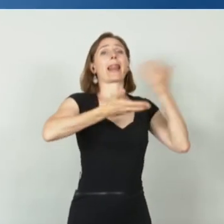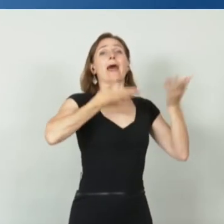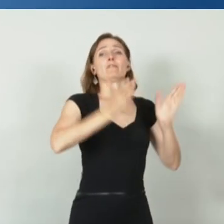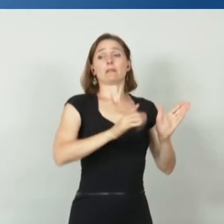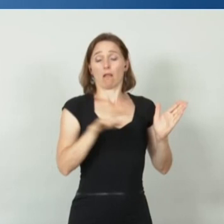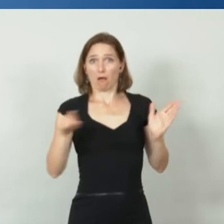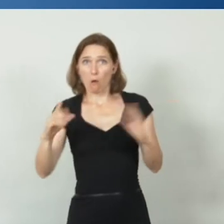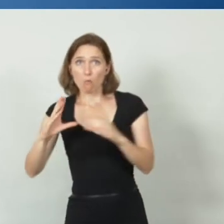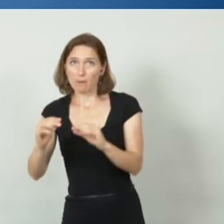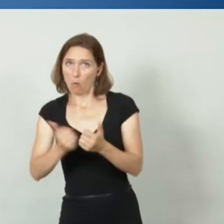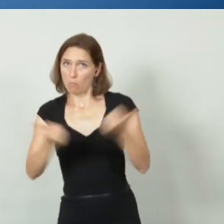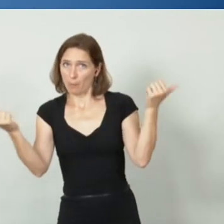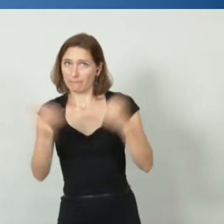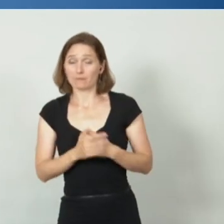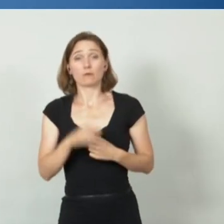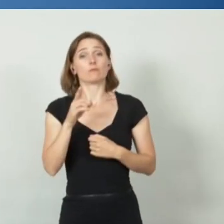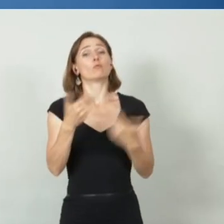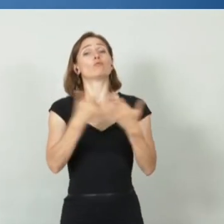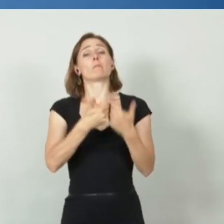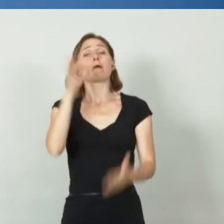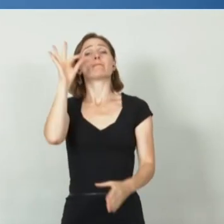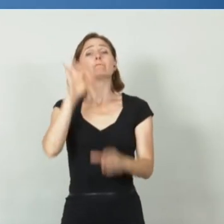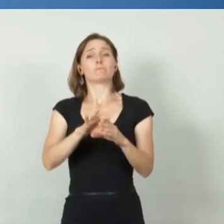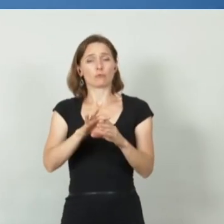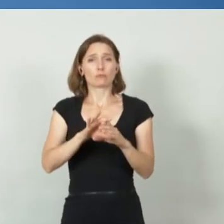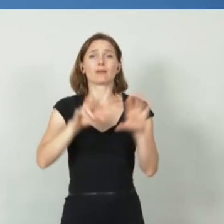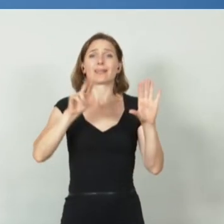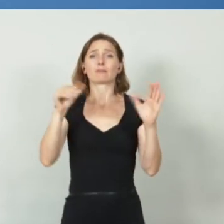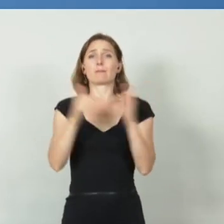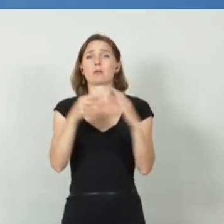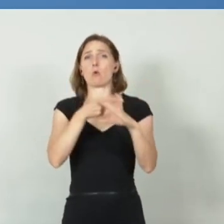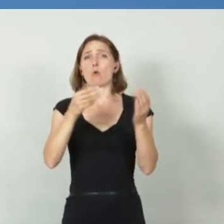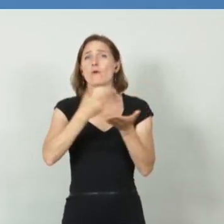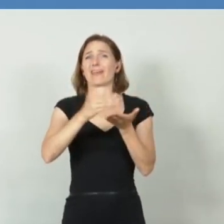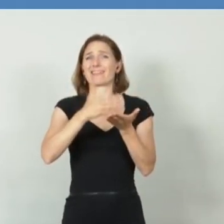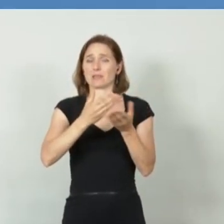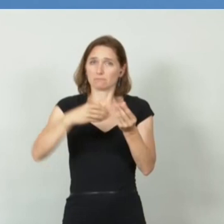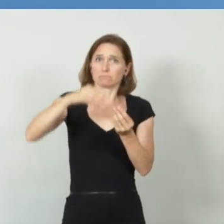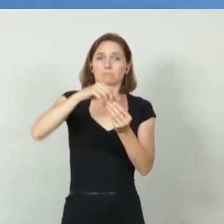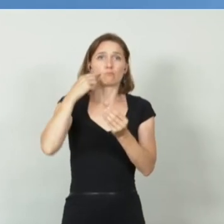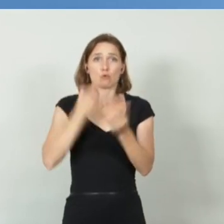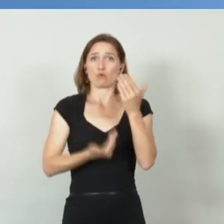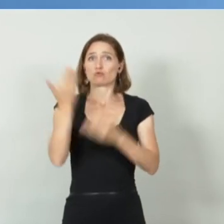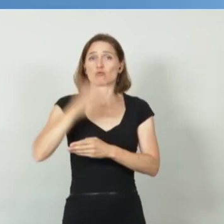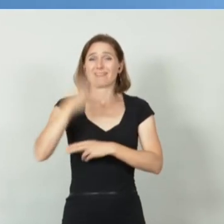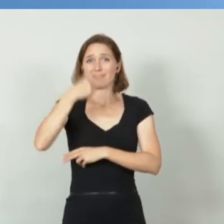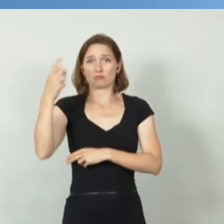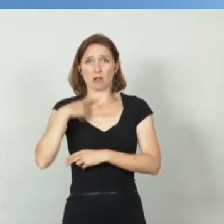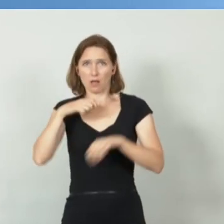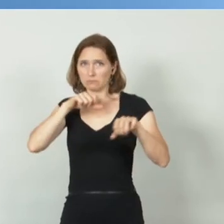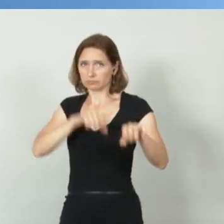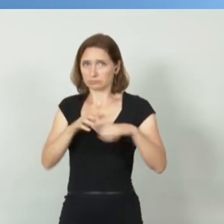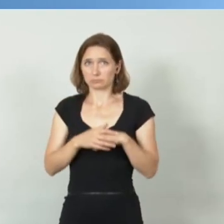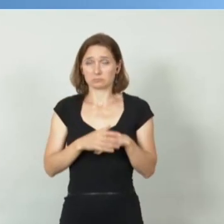vous faites voter 80000 euros de crédit complémentaire pour la journée nationale de la résilience l'an dernier le programme de cette journée c'était résumé un